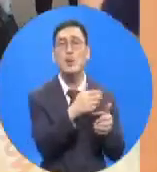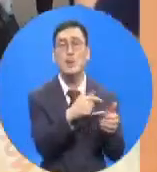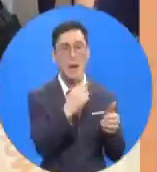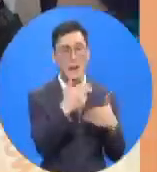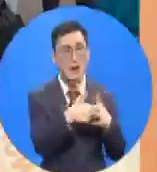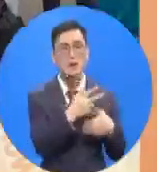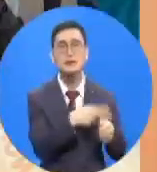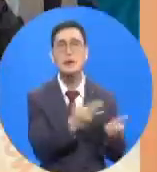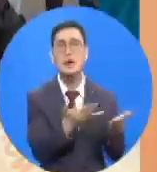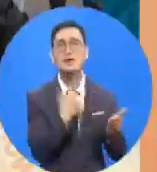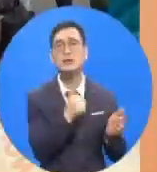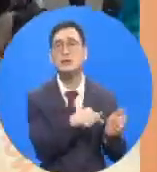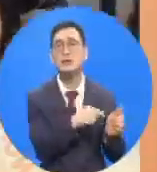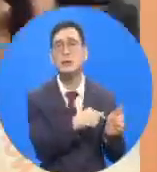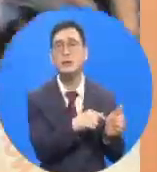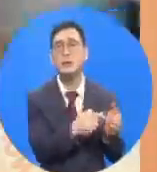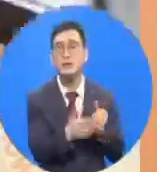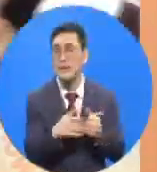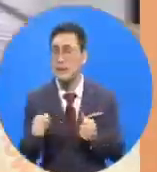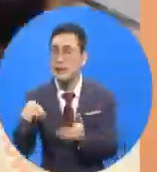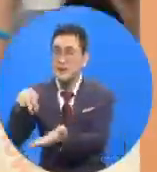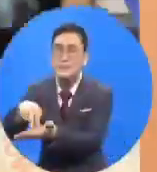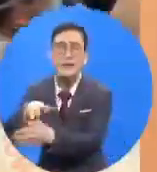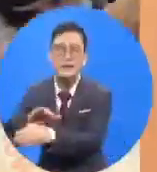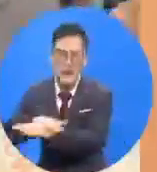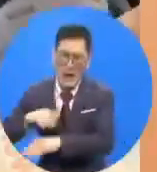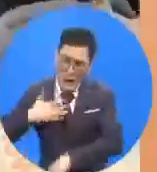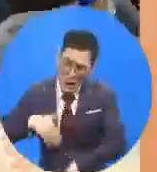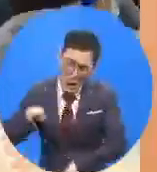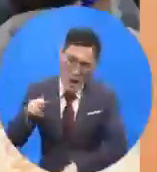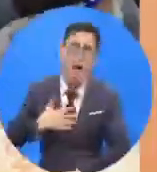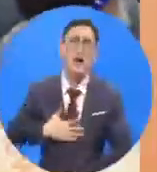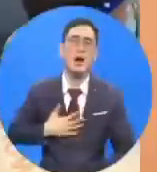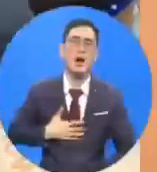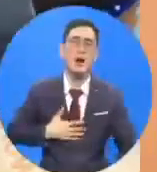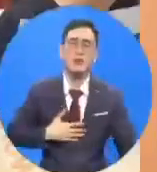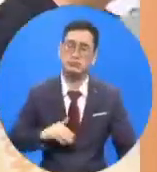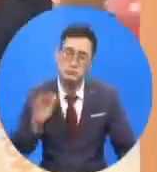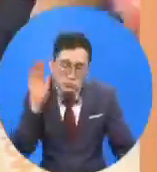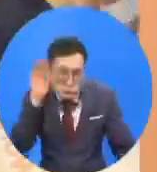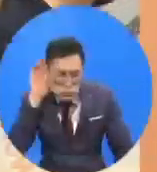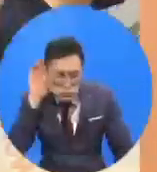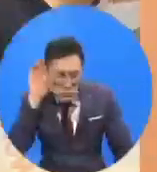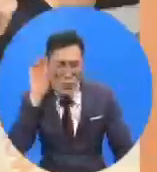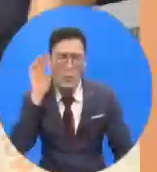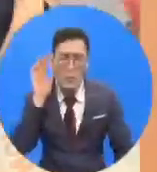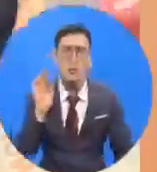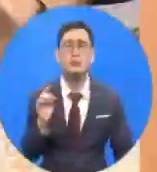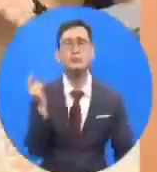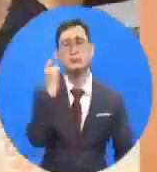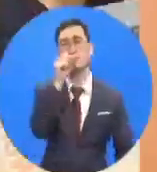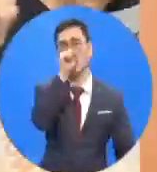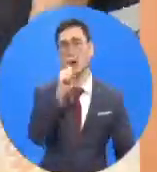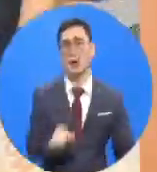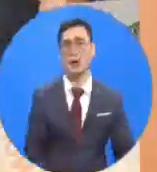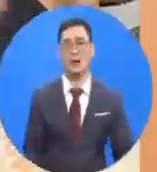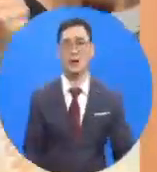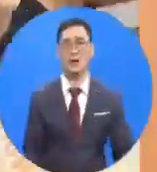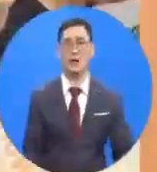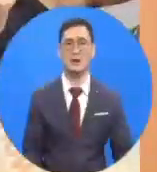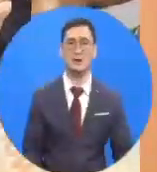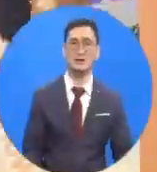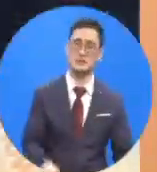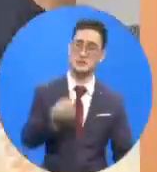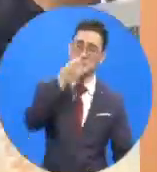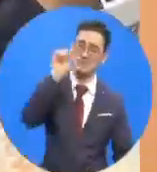정부의 입장이 뭔지 그걸 하는게 순수 아닌가요 지금 앉아서 그냥 페이스북이나 이 두 들이지 마시고 정말 정치인들이 해야 될 일들 이